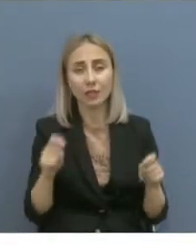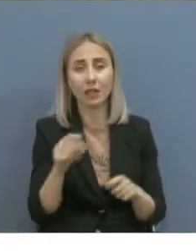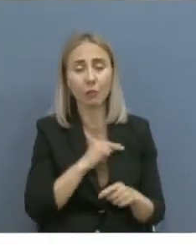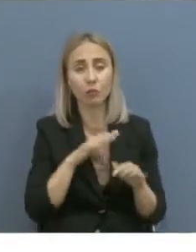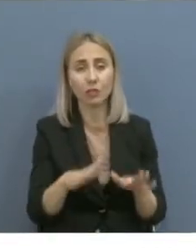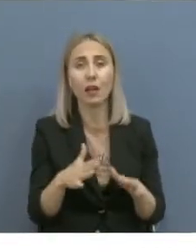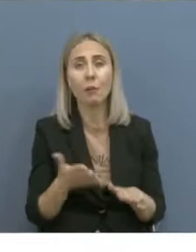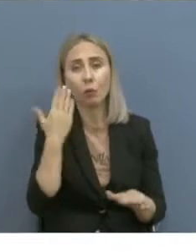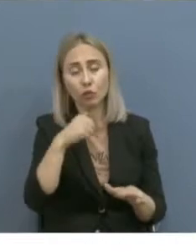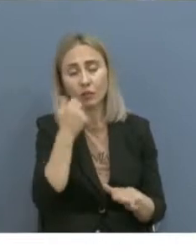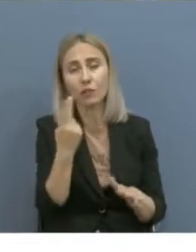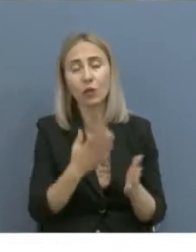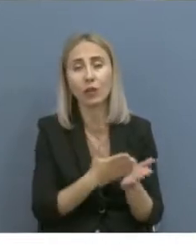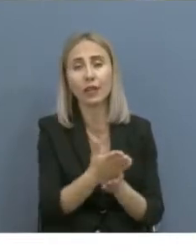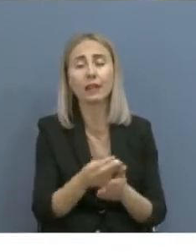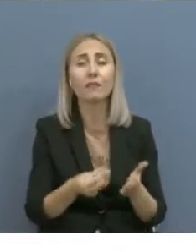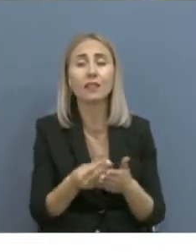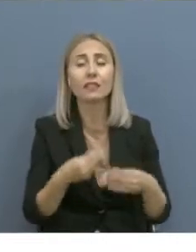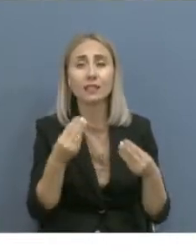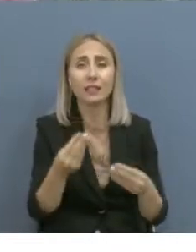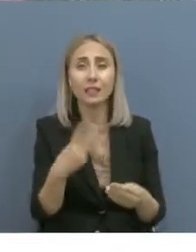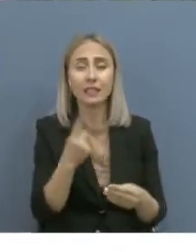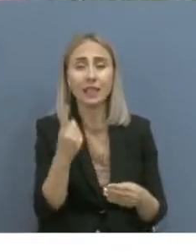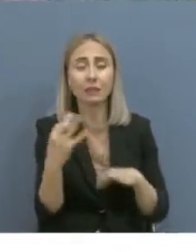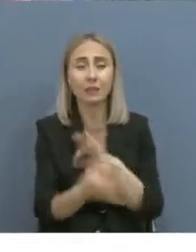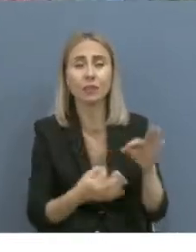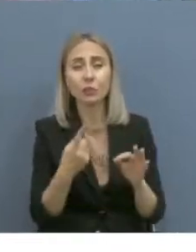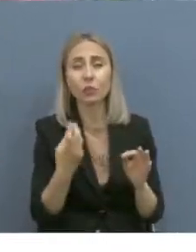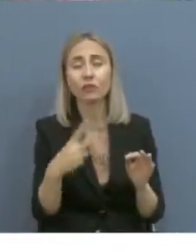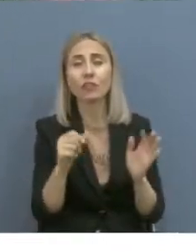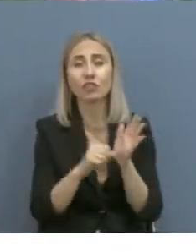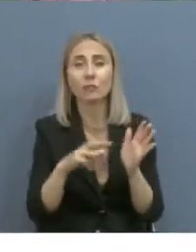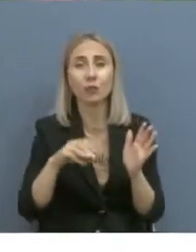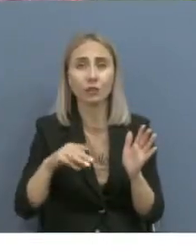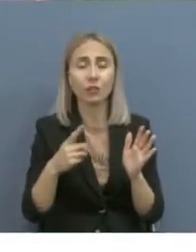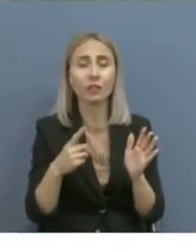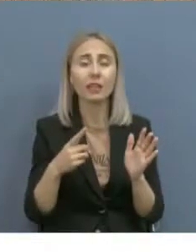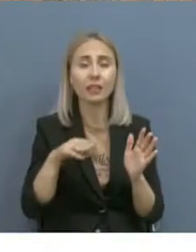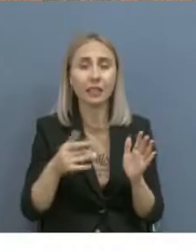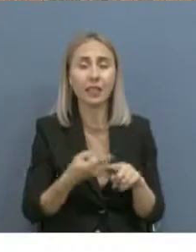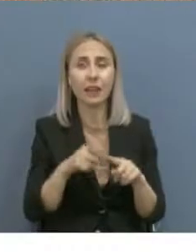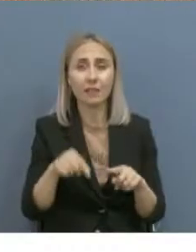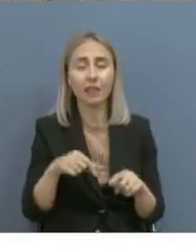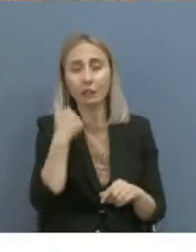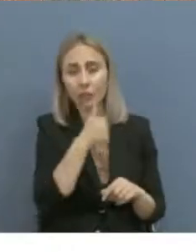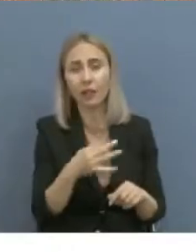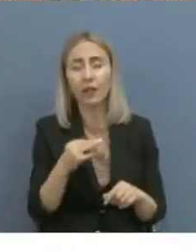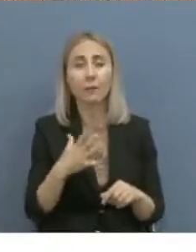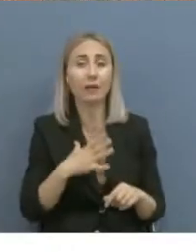126 миллион 800 мың теңгеге 31 жоба қаржыландырылды. Бұл бағдарлама шартында өзгерістер бар. В этом